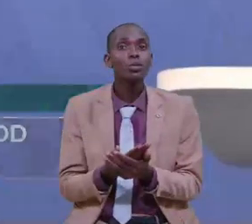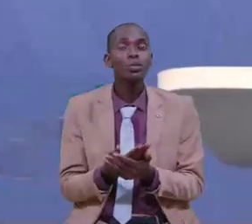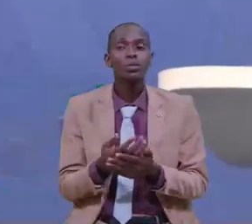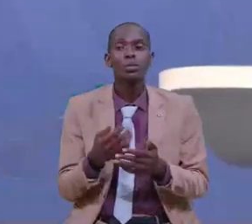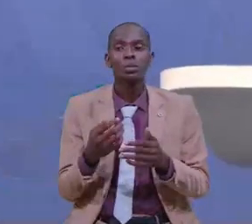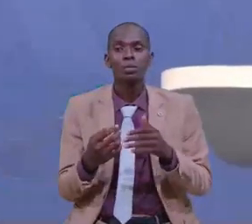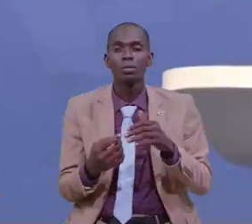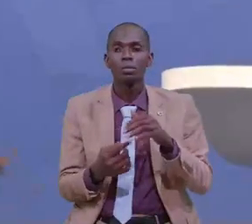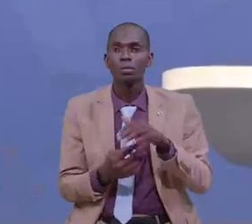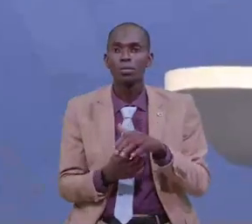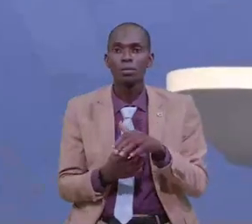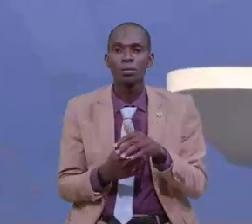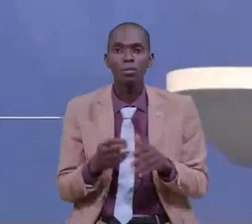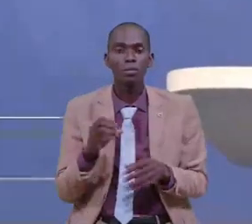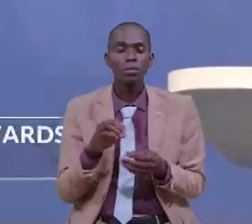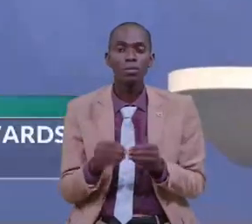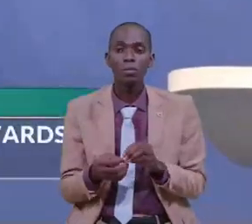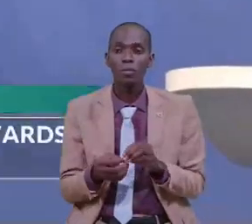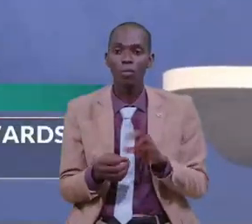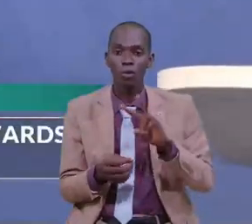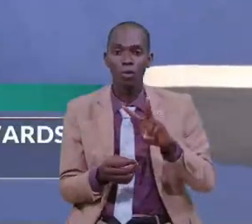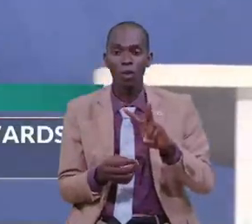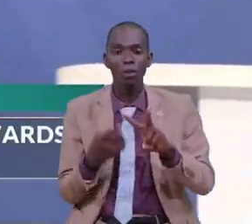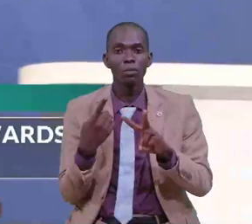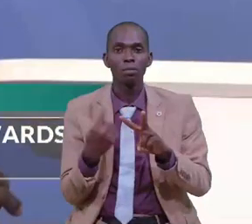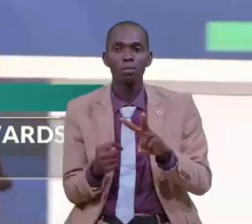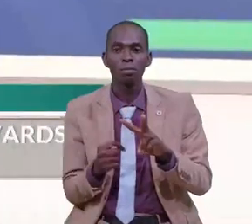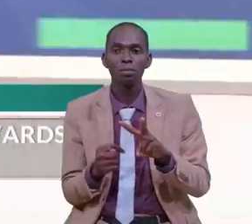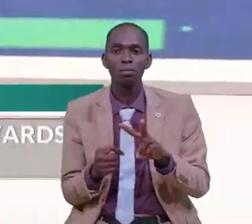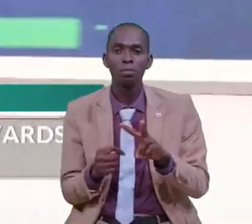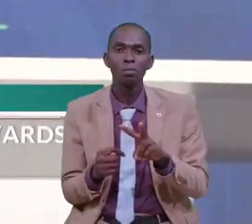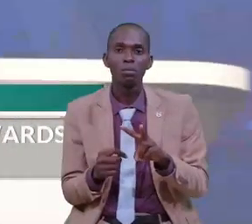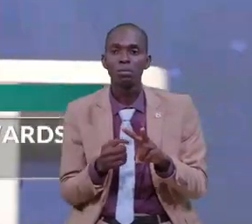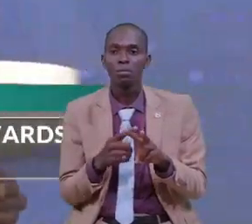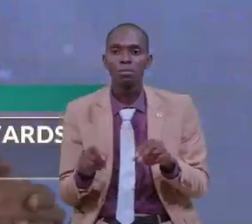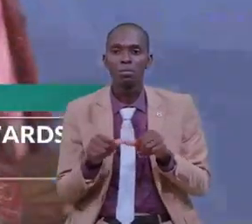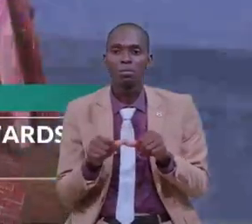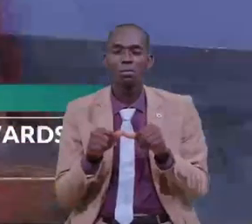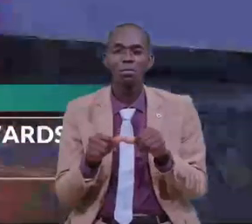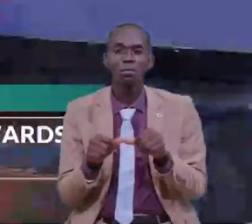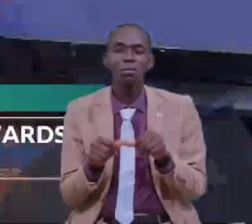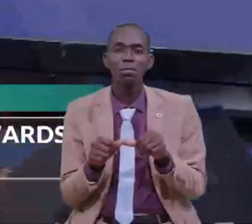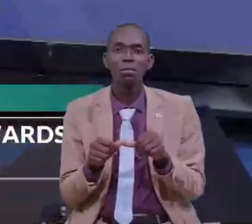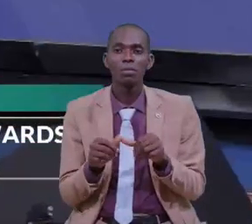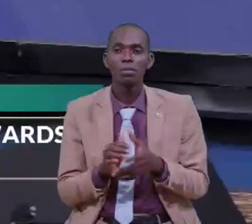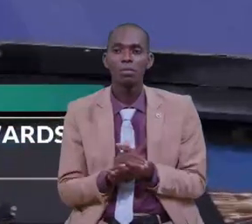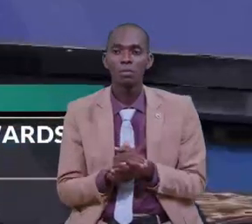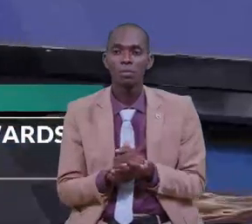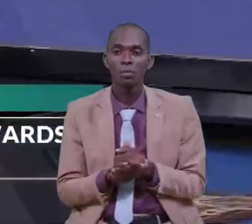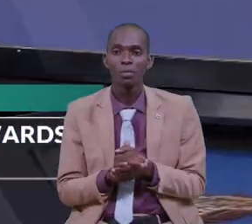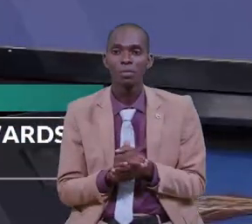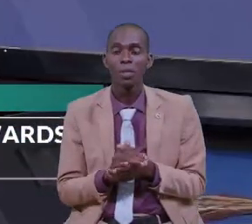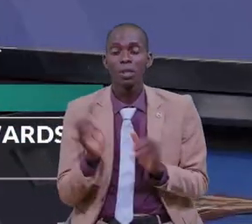le bon championnat, ou pour devenir de bon championnat. Deuxièmement, la persévérance. Est-ce qu'on peut trouver